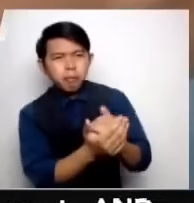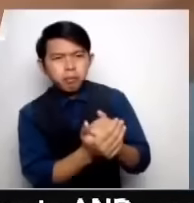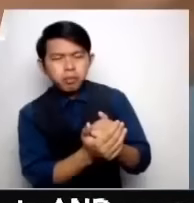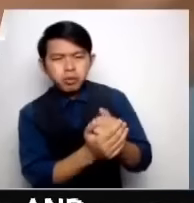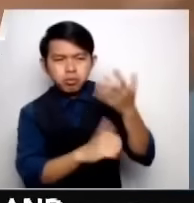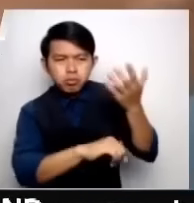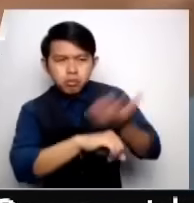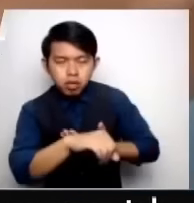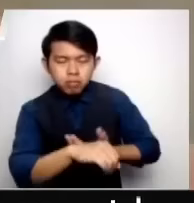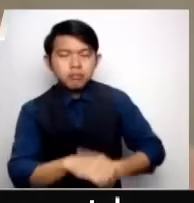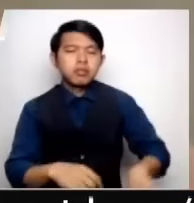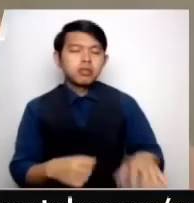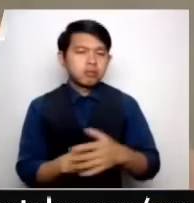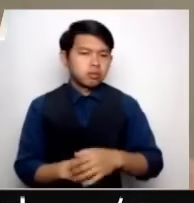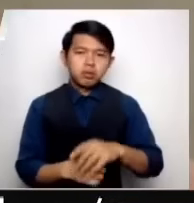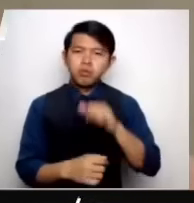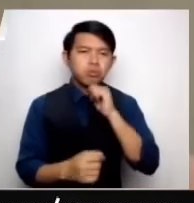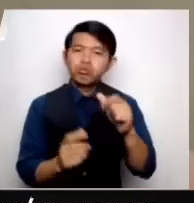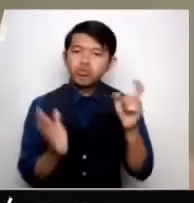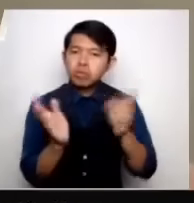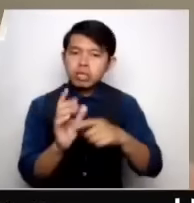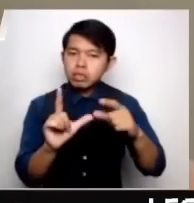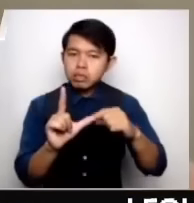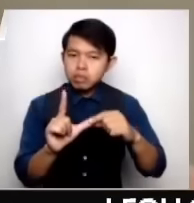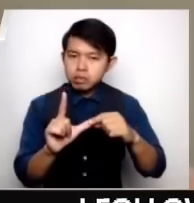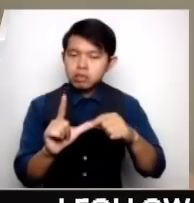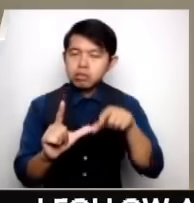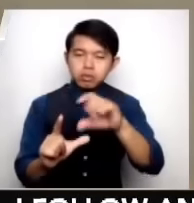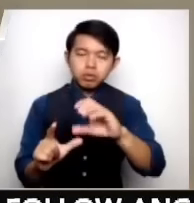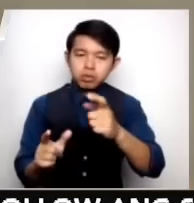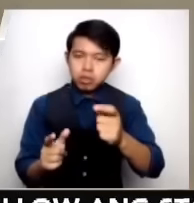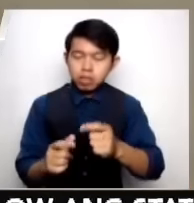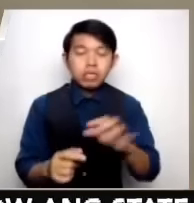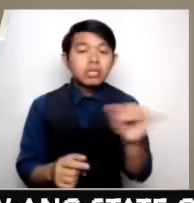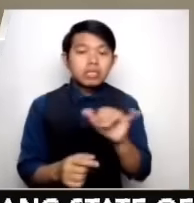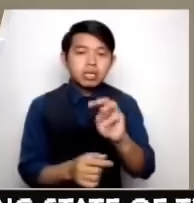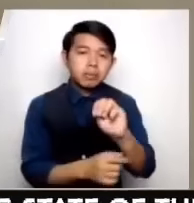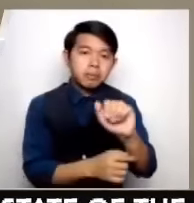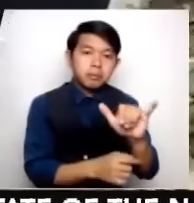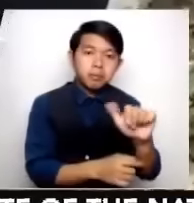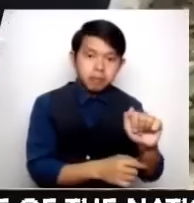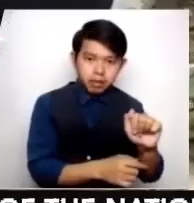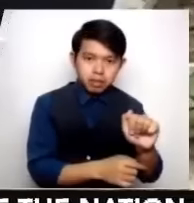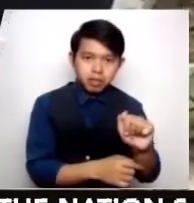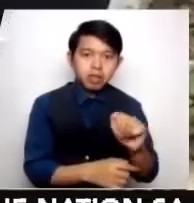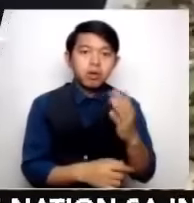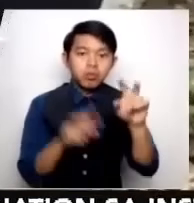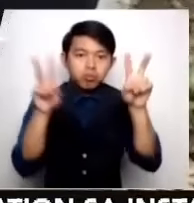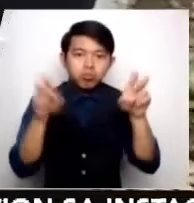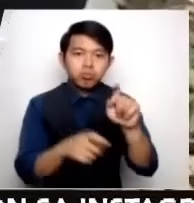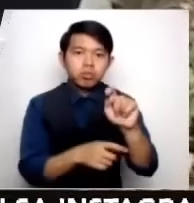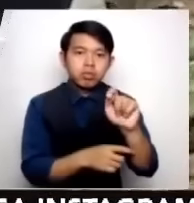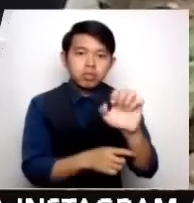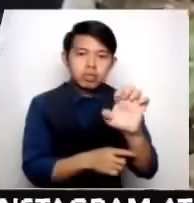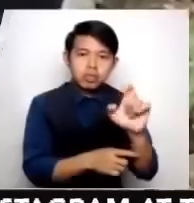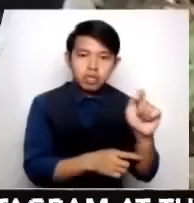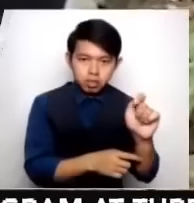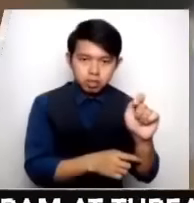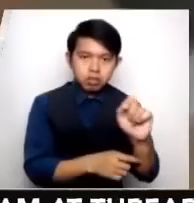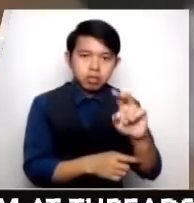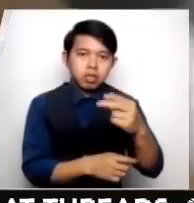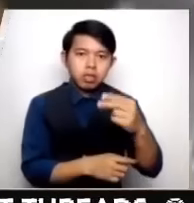sa mensahe. Ganito rin ang mensahe ng Maya na tinawag ang modus na text hijacking scam. Hindi raw sila nagpapadala ng mensahe na may